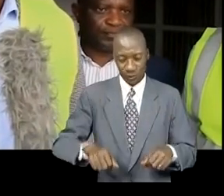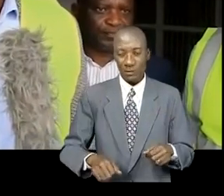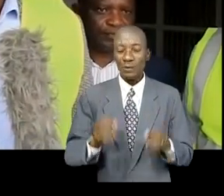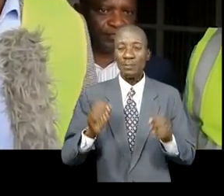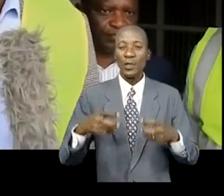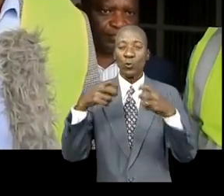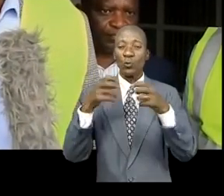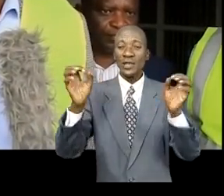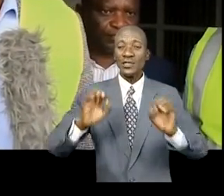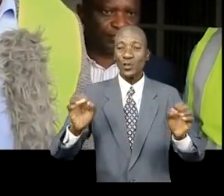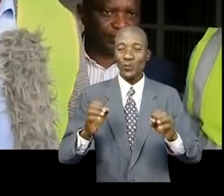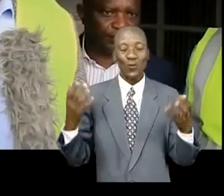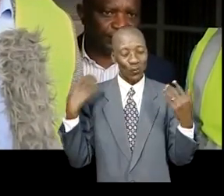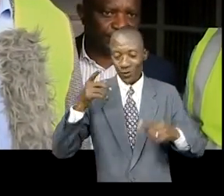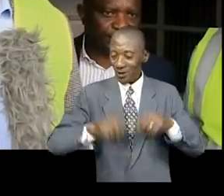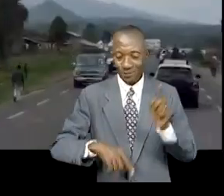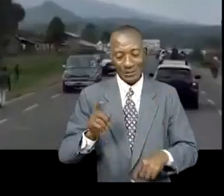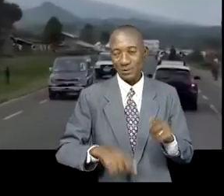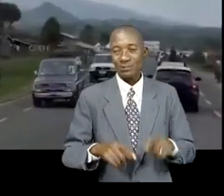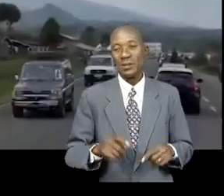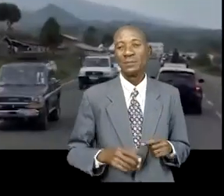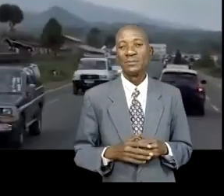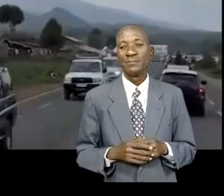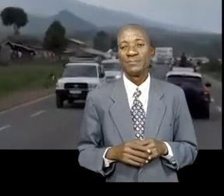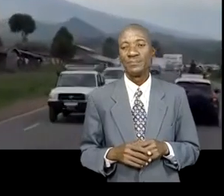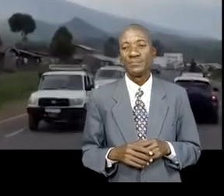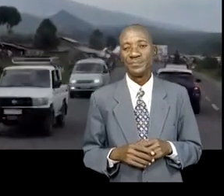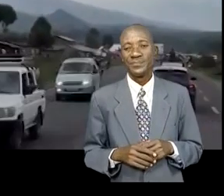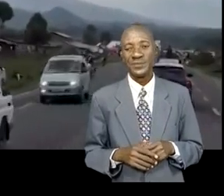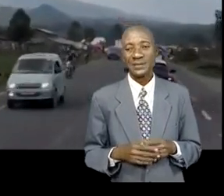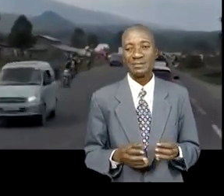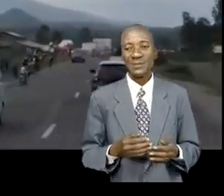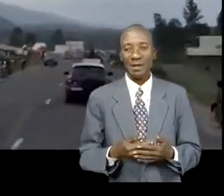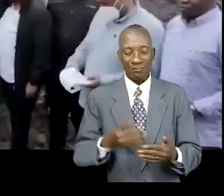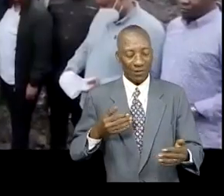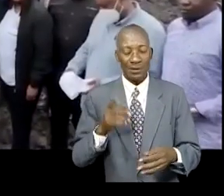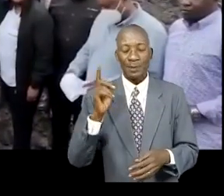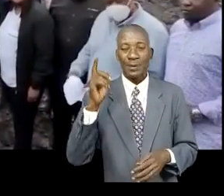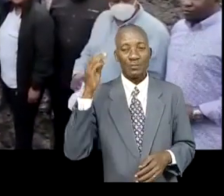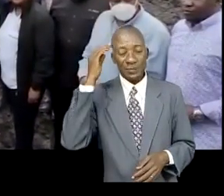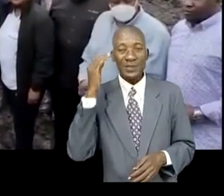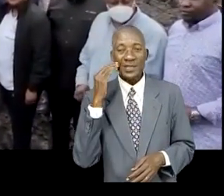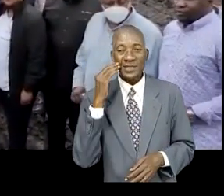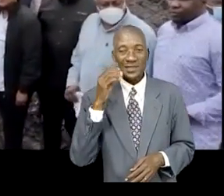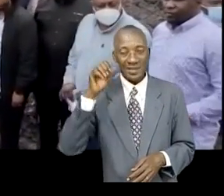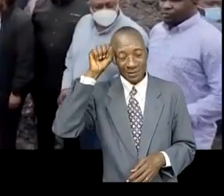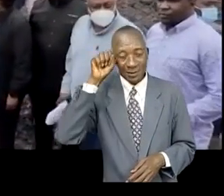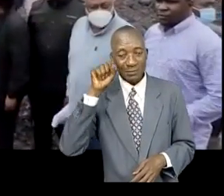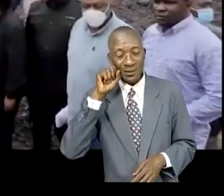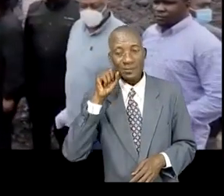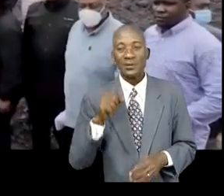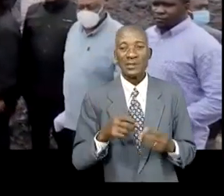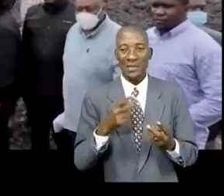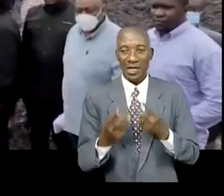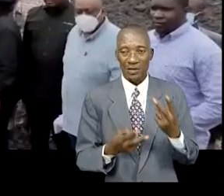très très lié à l'énergie. Peu avant, le Premier ministre Jean-Michel Samalukonde Kienge a